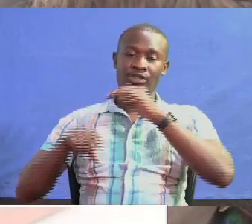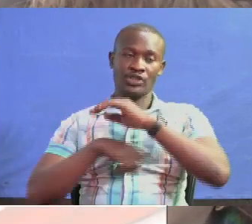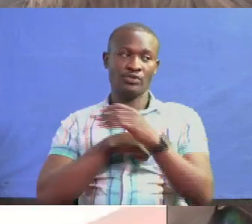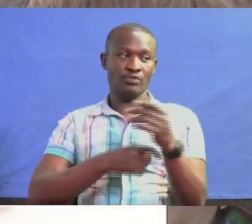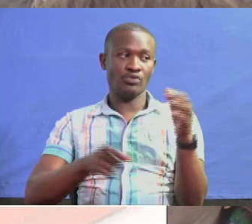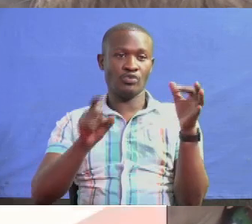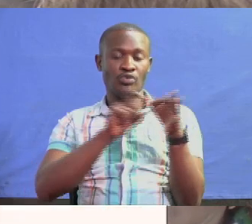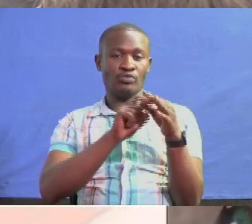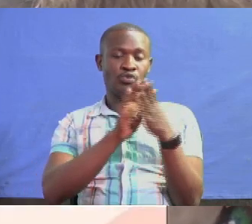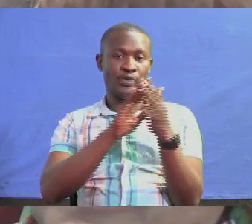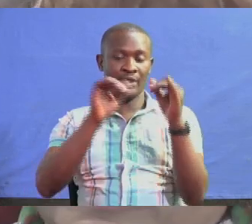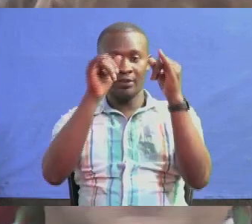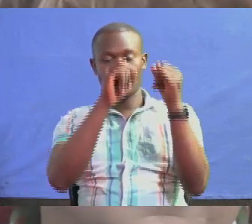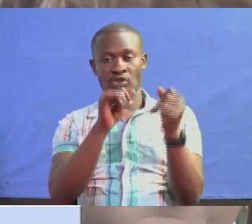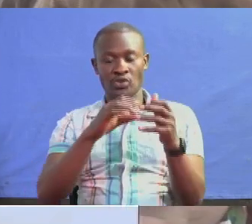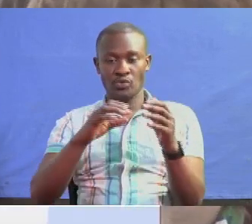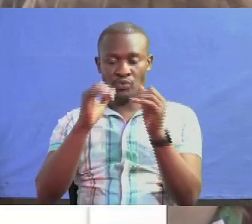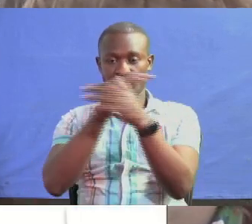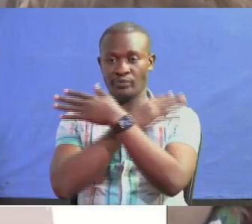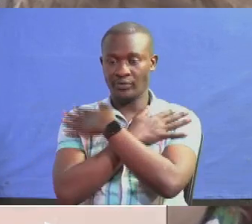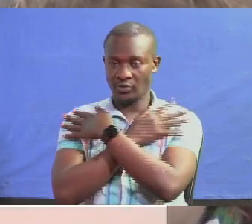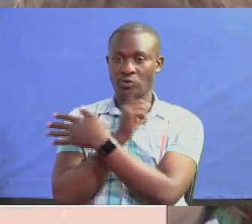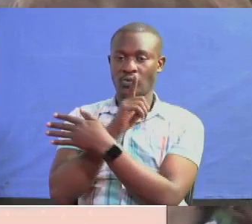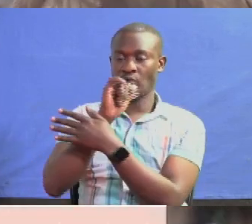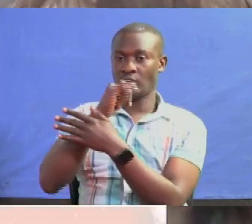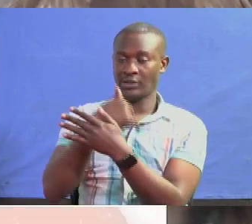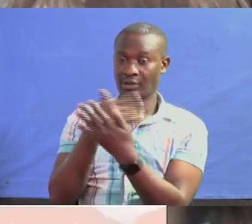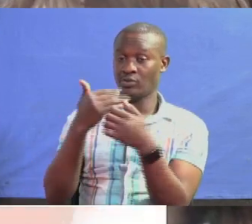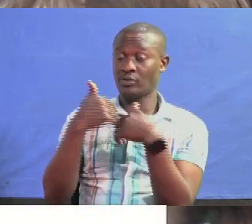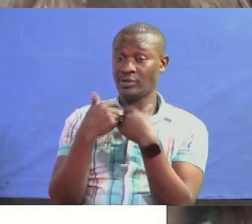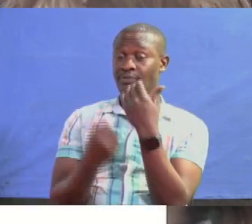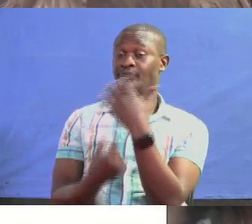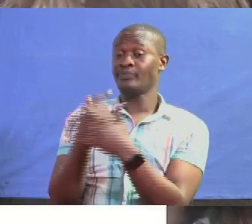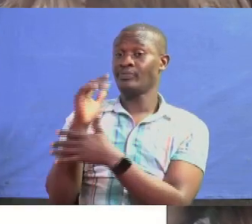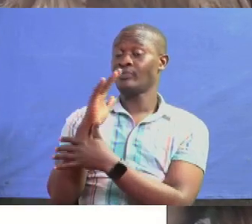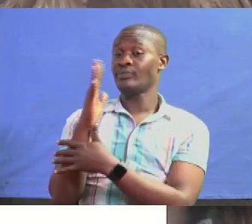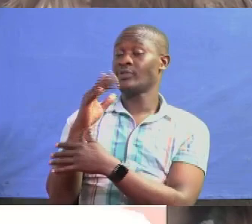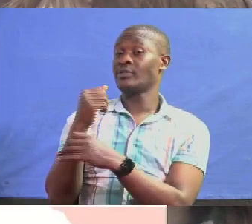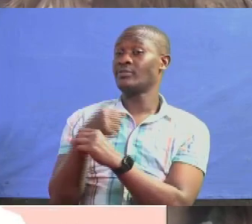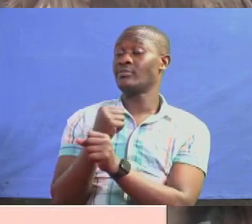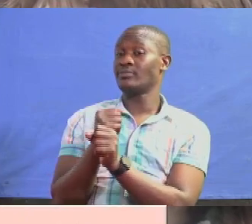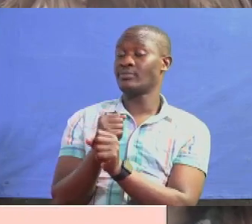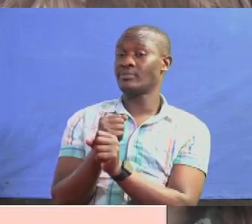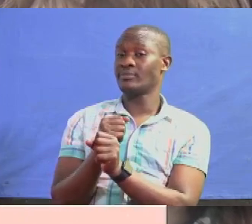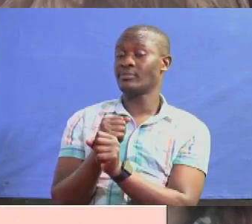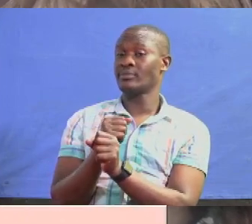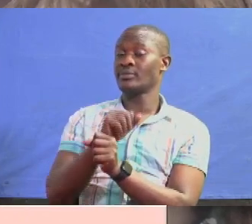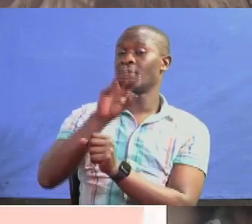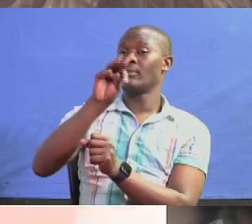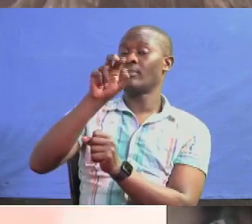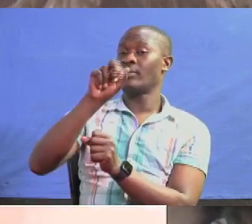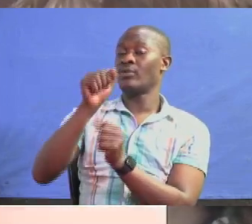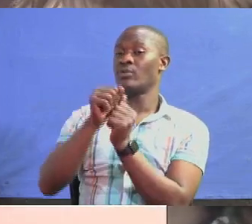with our international friends to make sure that we have planted trees and make Mara a place